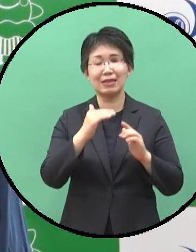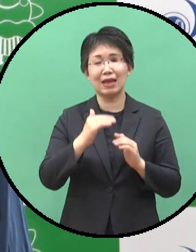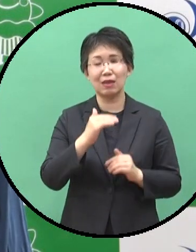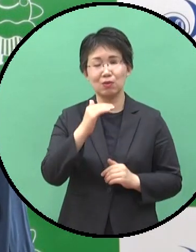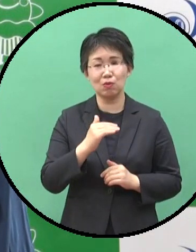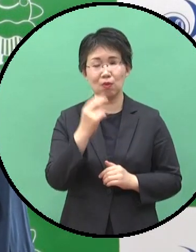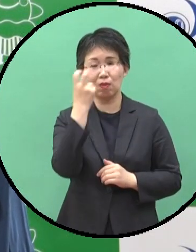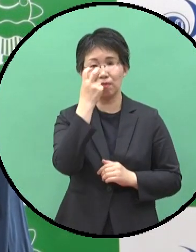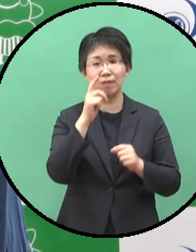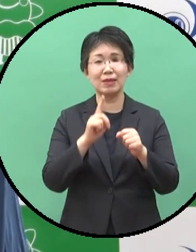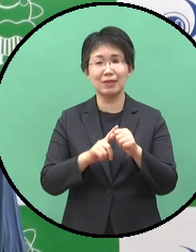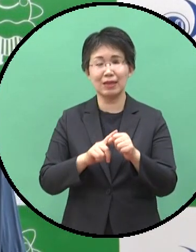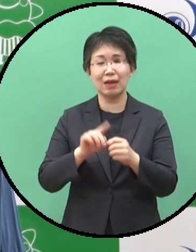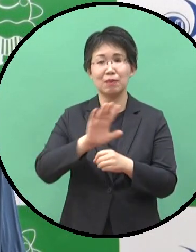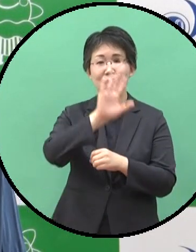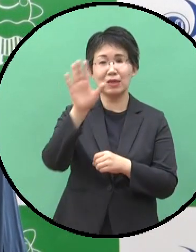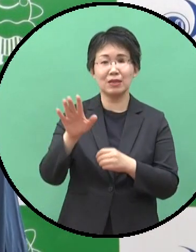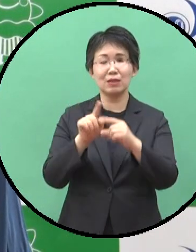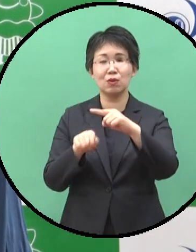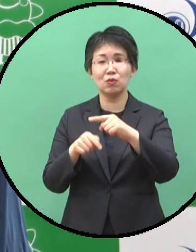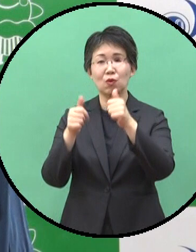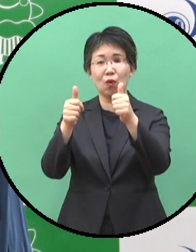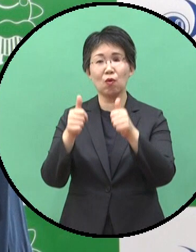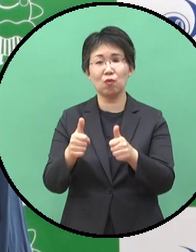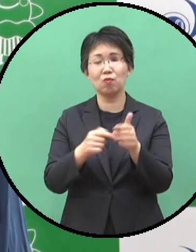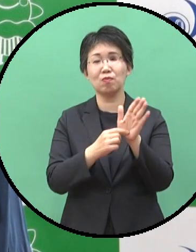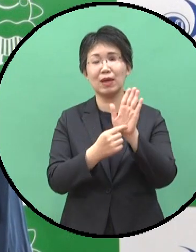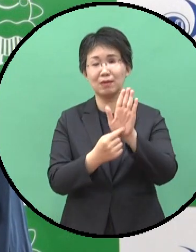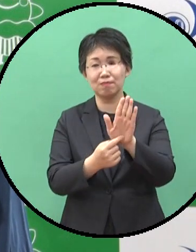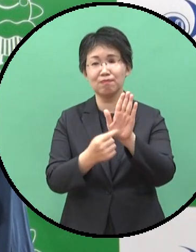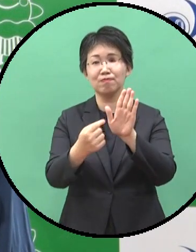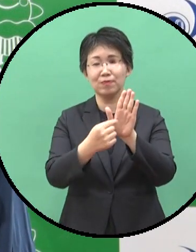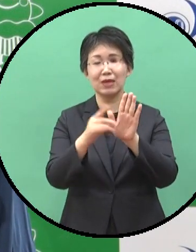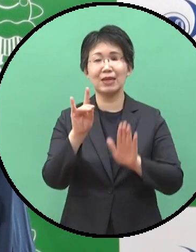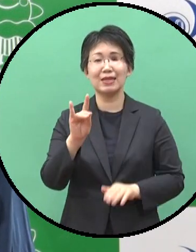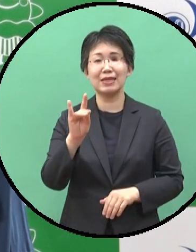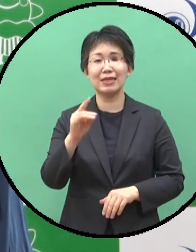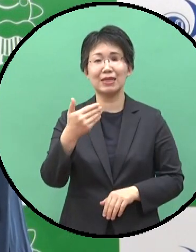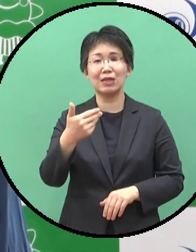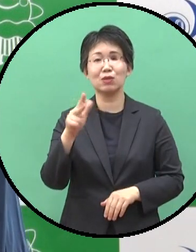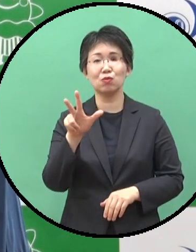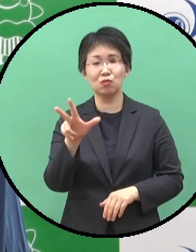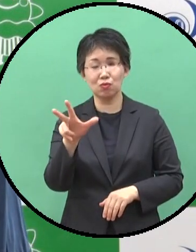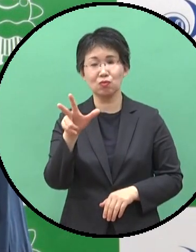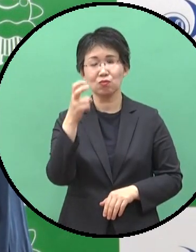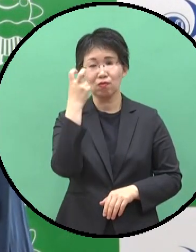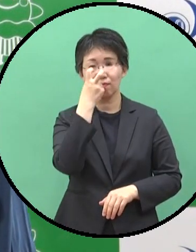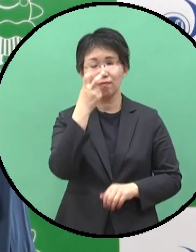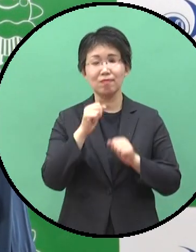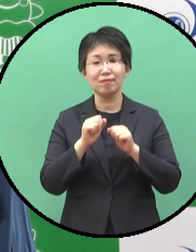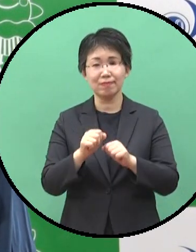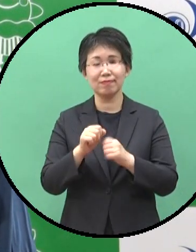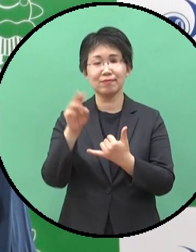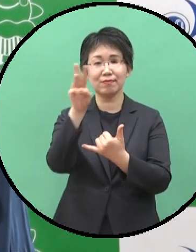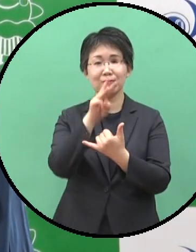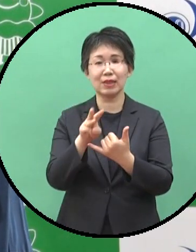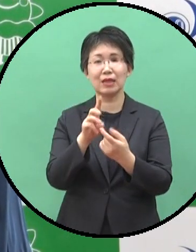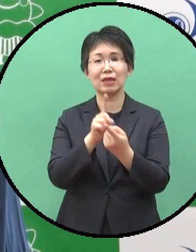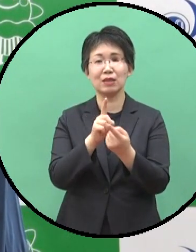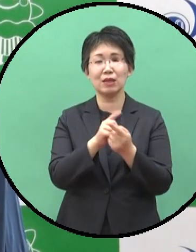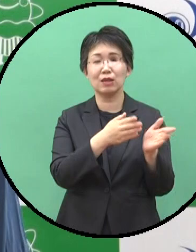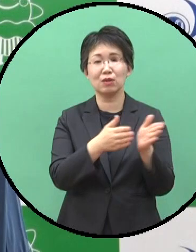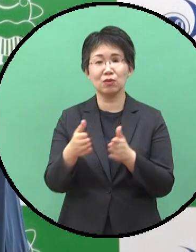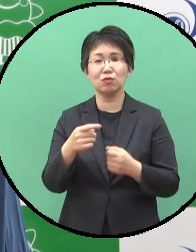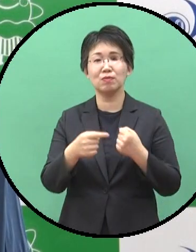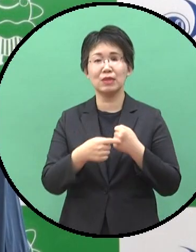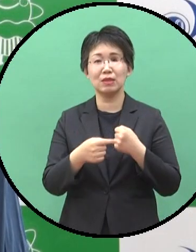ために気象庁ホームページ等で公開しているキキクル危険度分布等を確認していただき、災害に対する